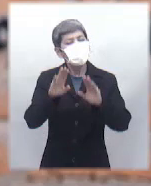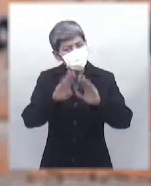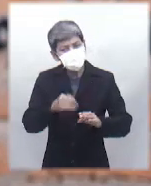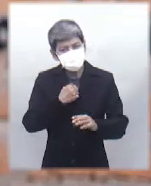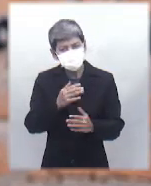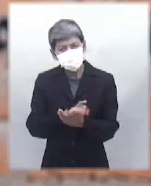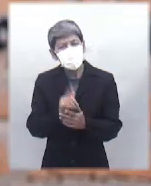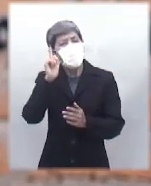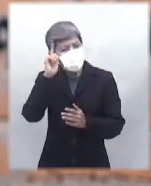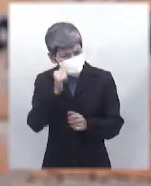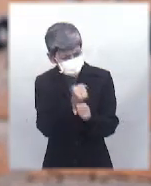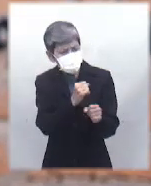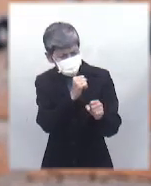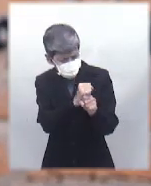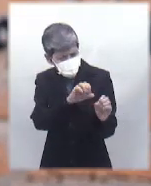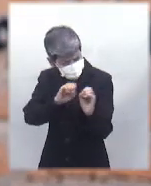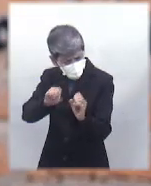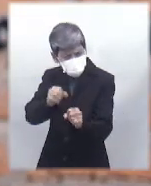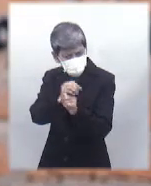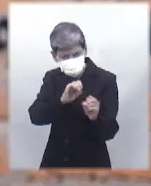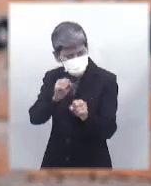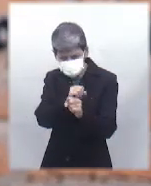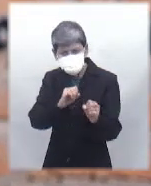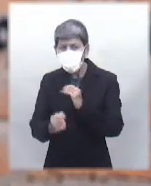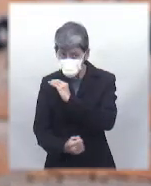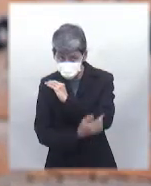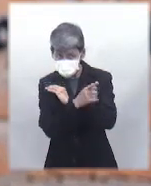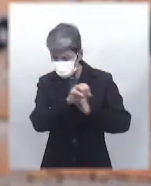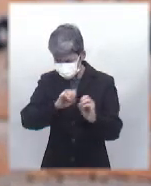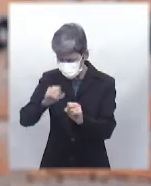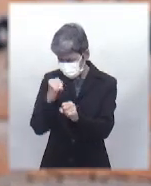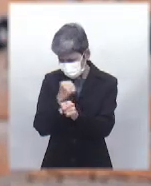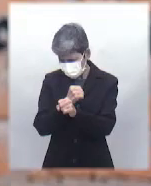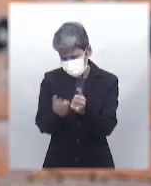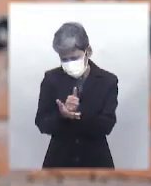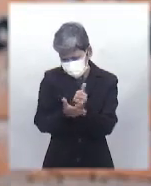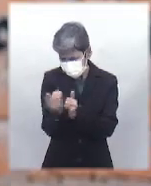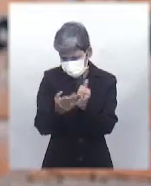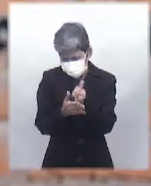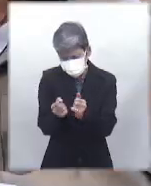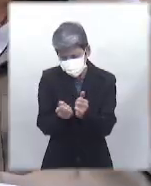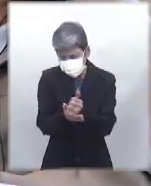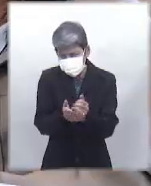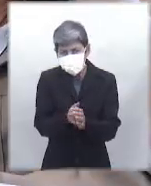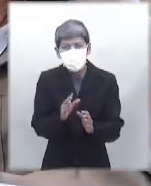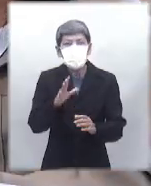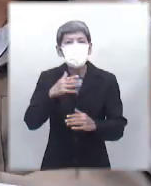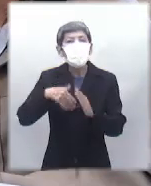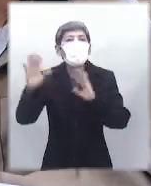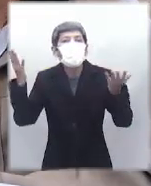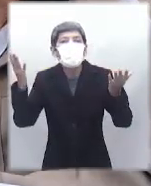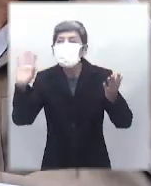แบบนี้ถามว่าคุณแม่คุณแม่ต้องฝึกใหม่นะกลับไปแล้วกันผมให้โอกาสแต่คุณแม่ไปฝึกเรื่องนี้เรื่องเดียวหายไป